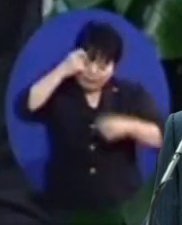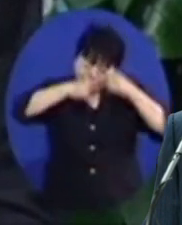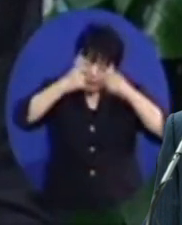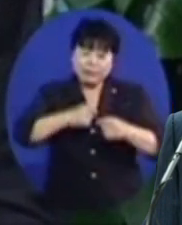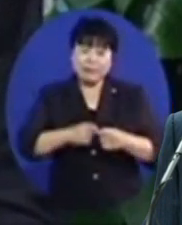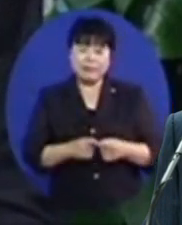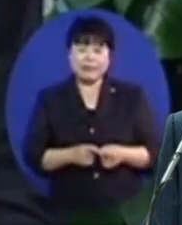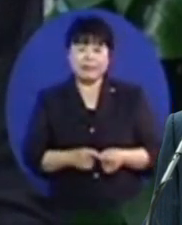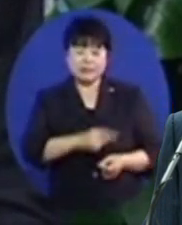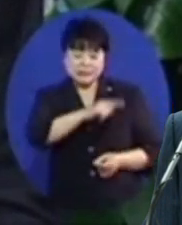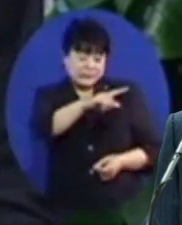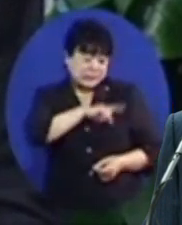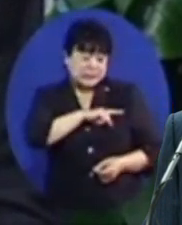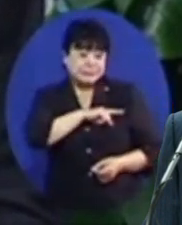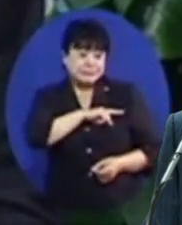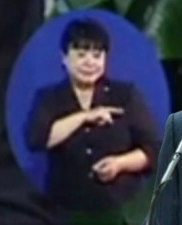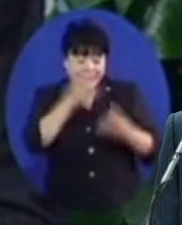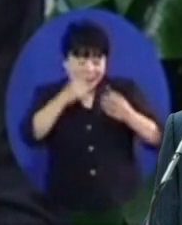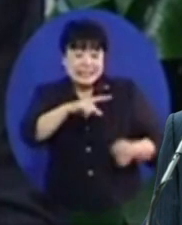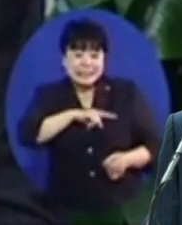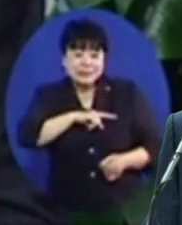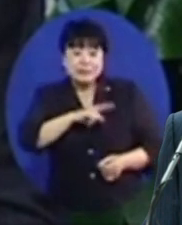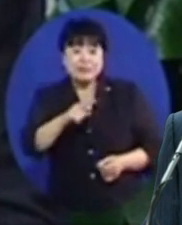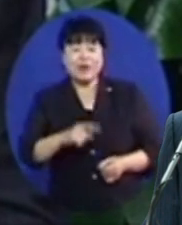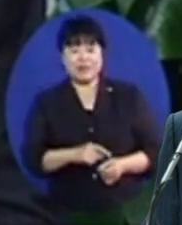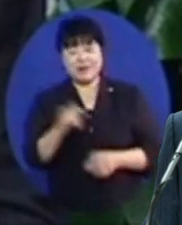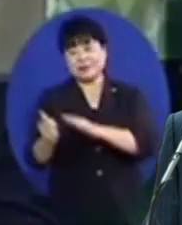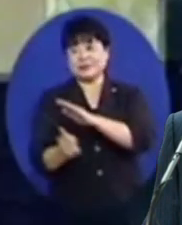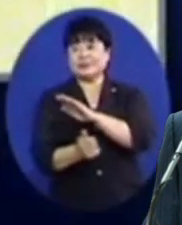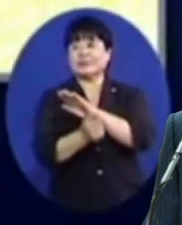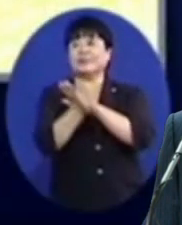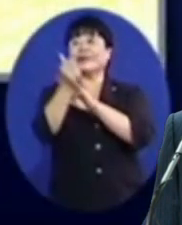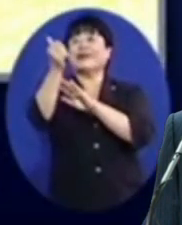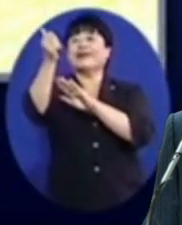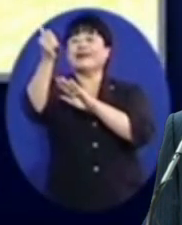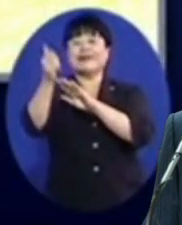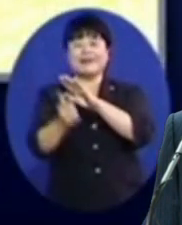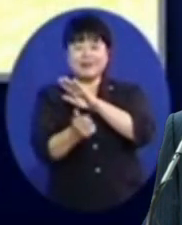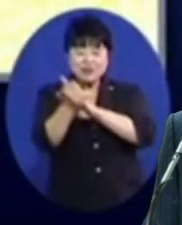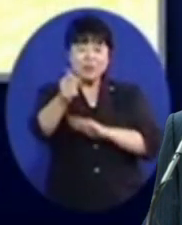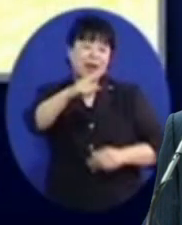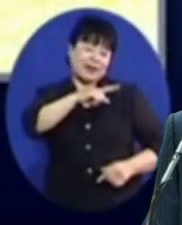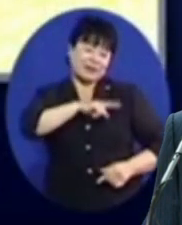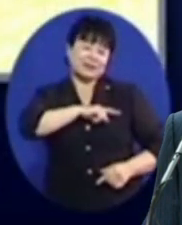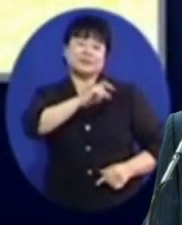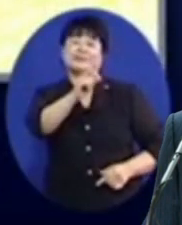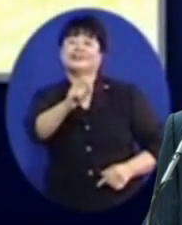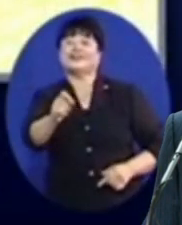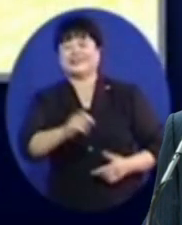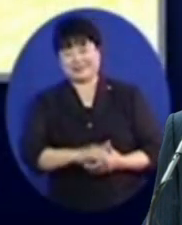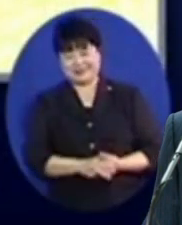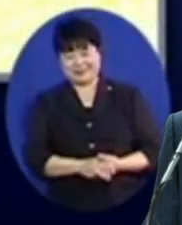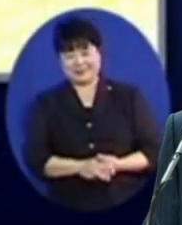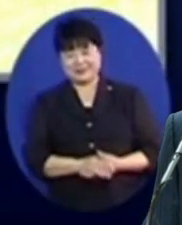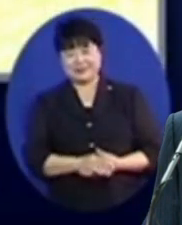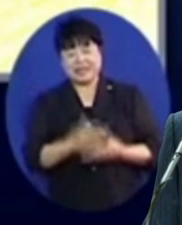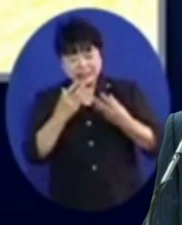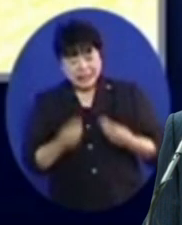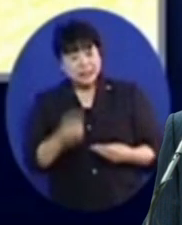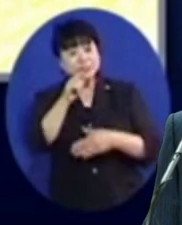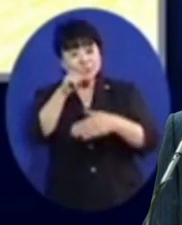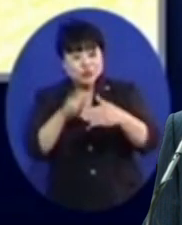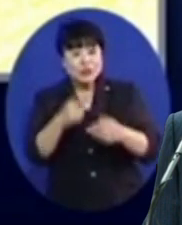그 쪽지에는 그 딸의 이름을 이즈벨이라고 하라, 즉 희망이라고 하라. 그 절망 상태에